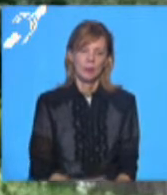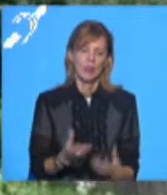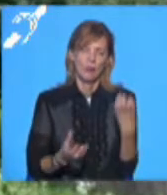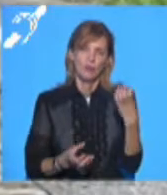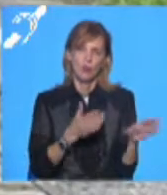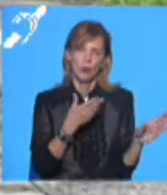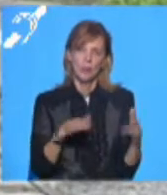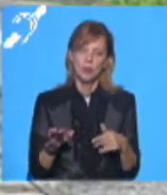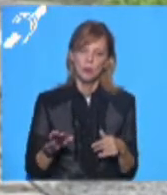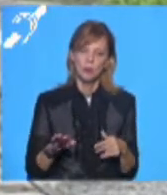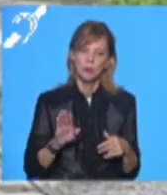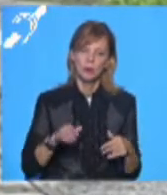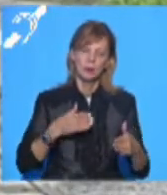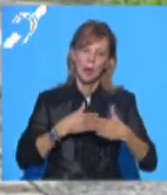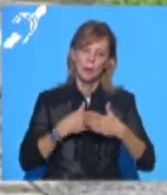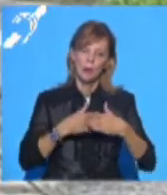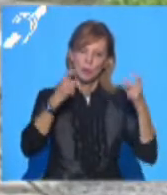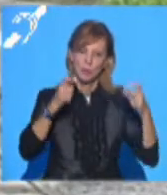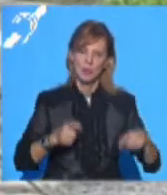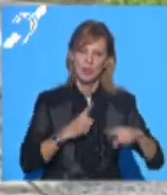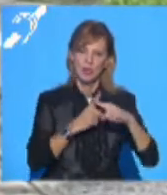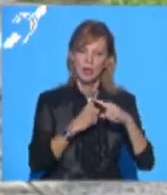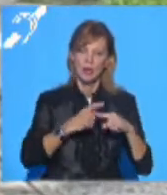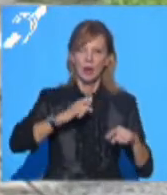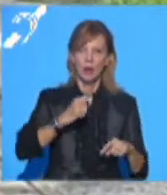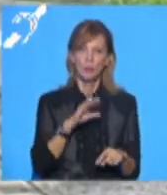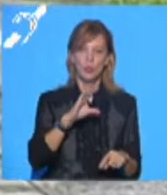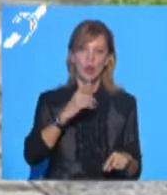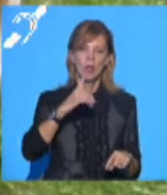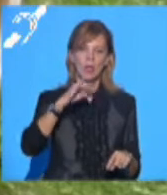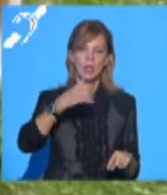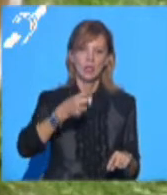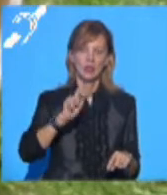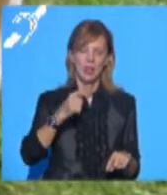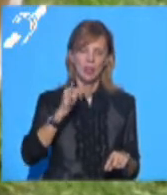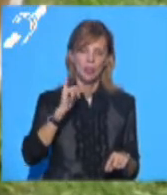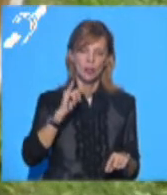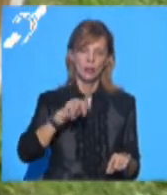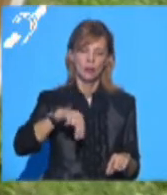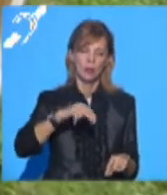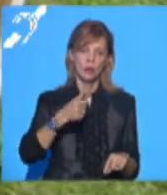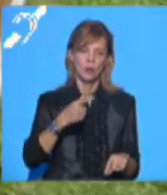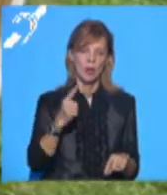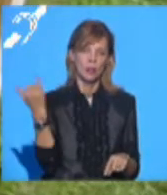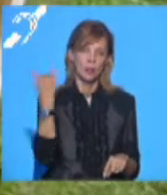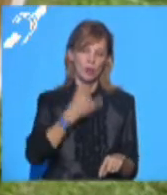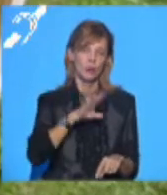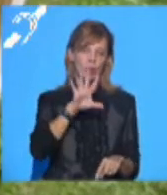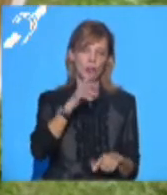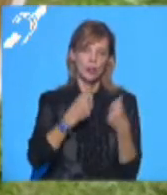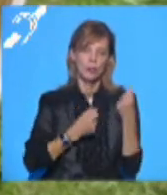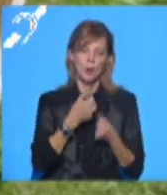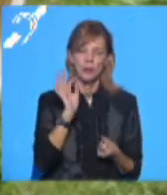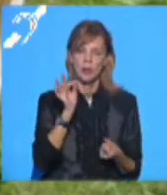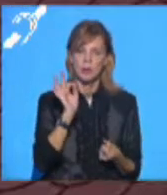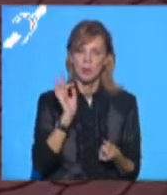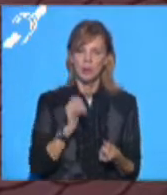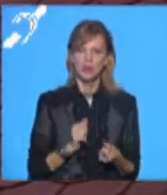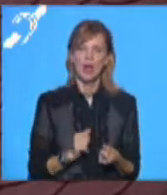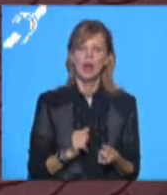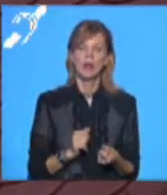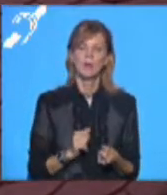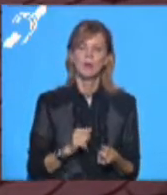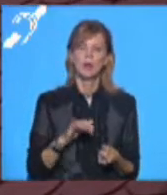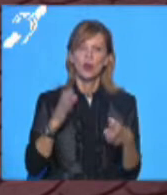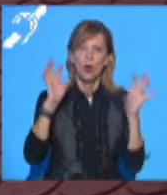Incendiul a izbucnit la o anexă a mănăstirii Râncăciov din comuna Călinești din Argeș. La fața locului au intervenit 5 autospeciale de stingere cu apă și spumă